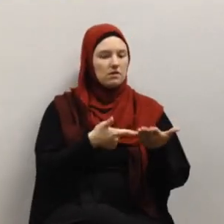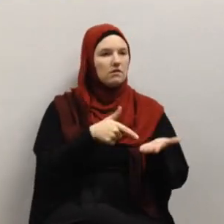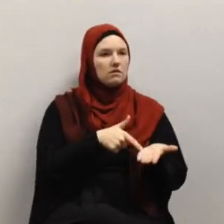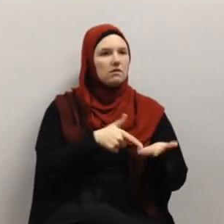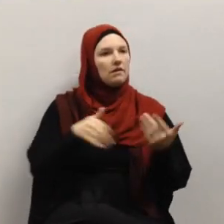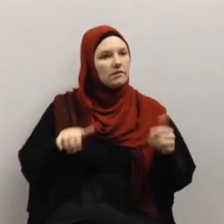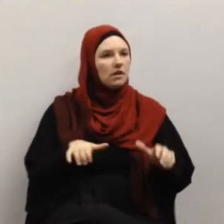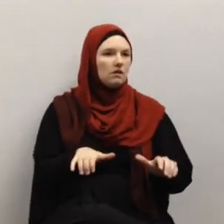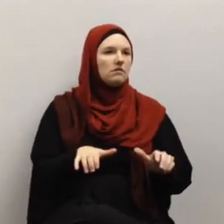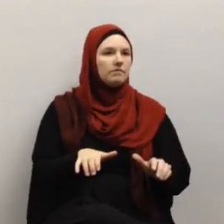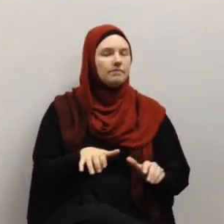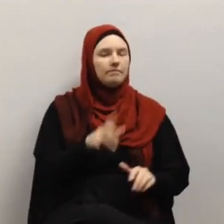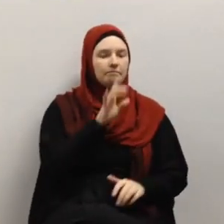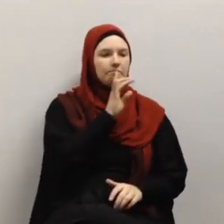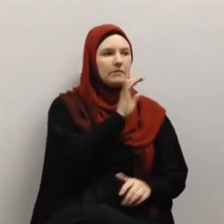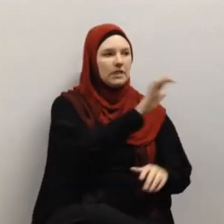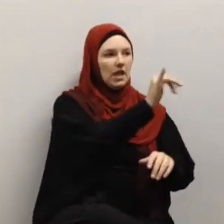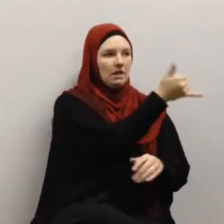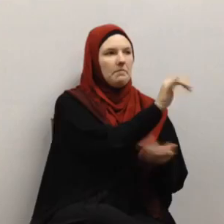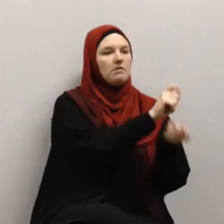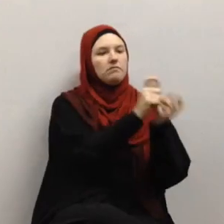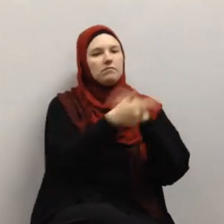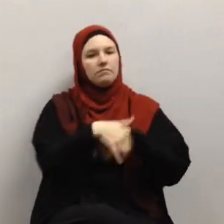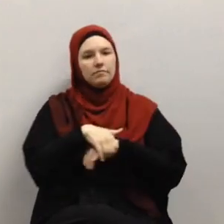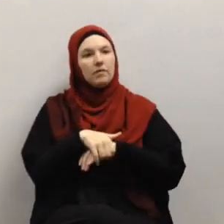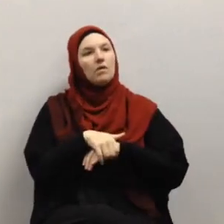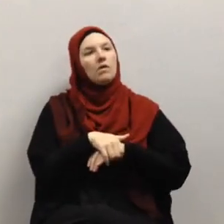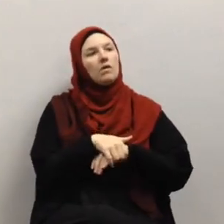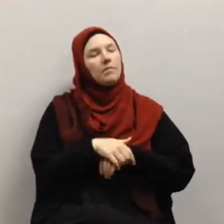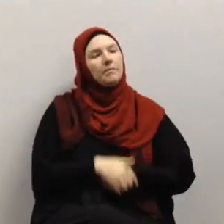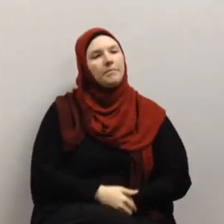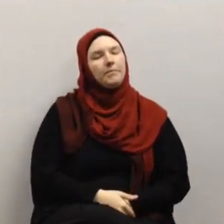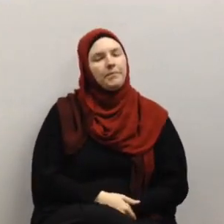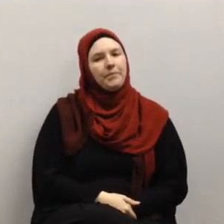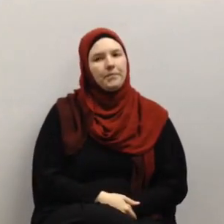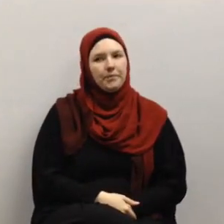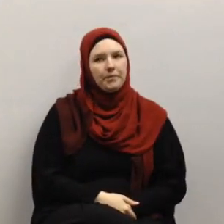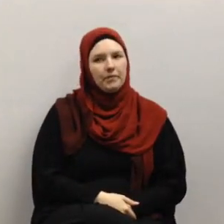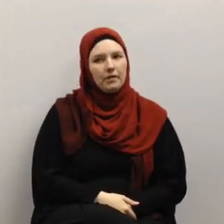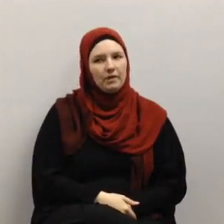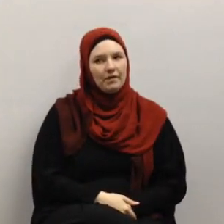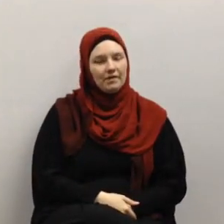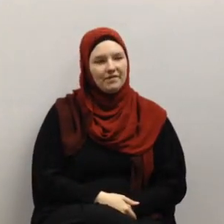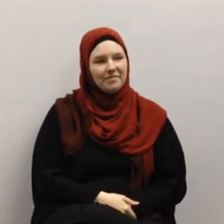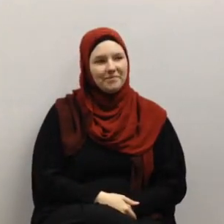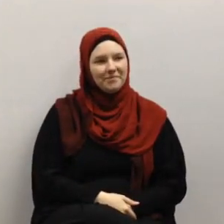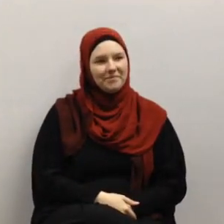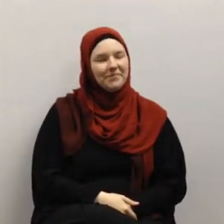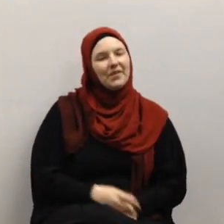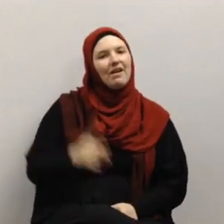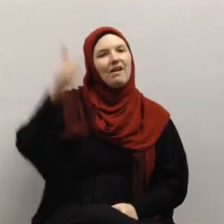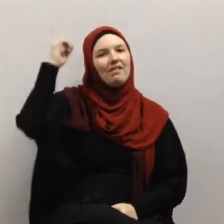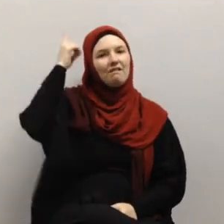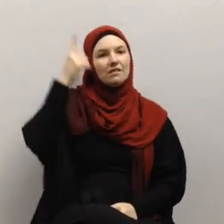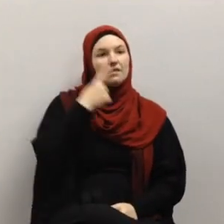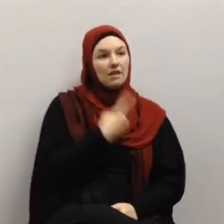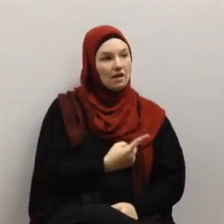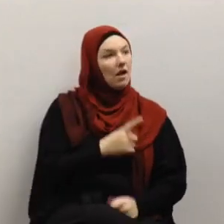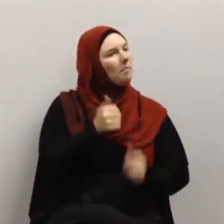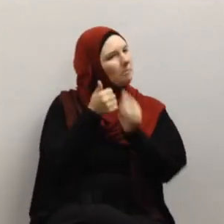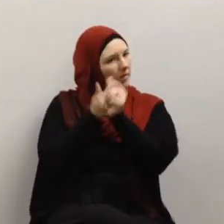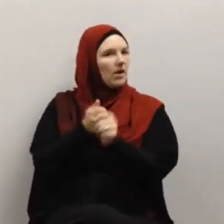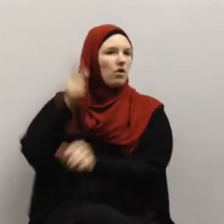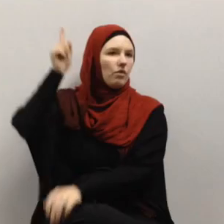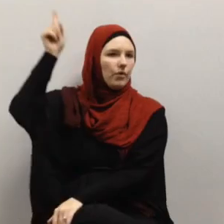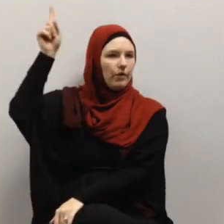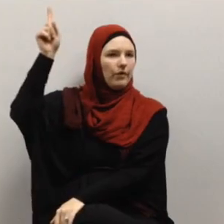بِمَا كَسَبَتْ أَيْدِيكُمْ. It is what your hands have earned. So Allah is saying, obey Allah